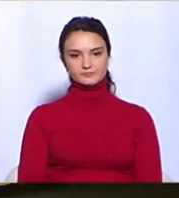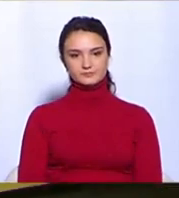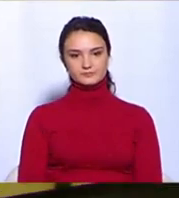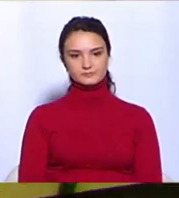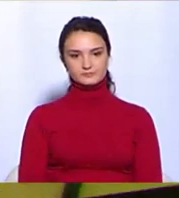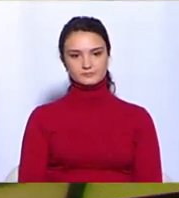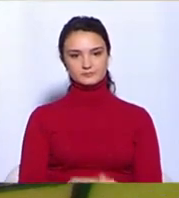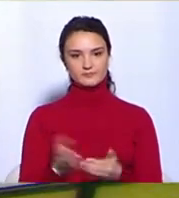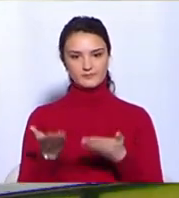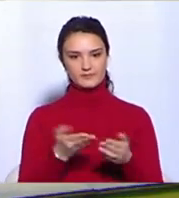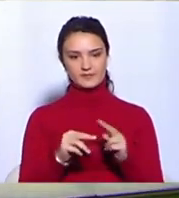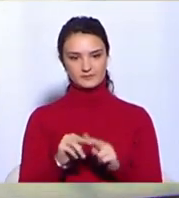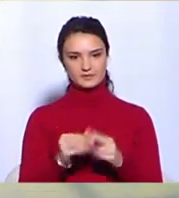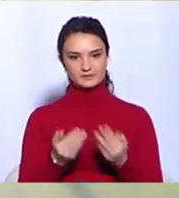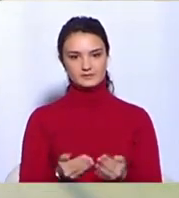დაბზანდით.